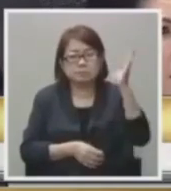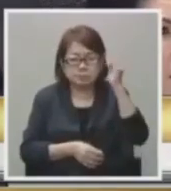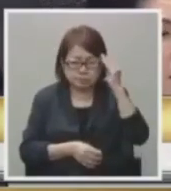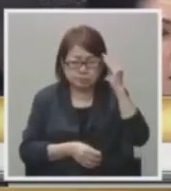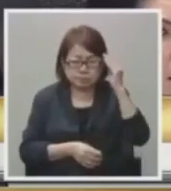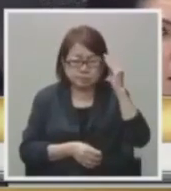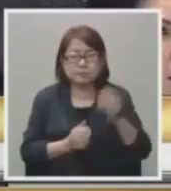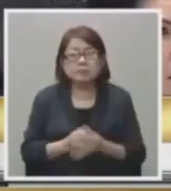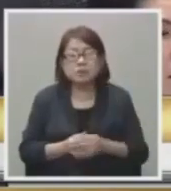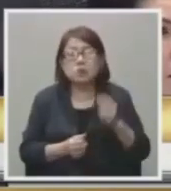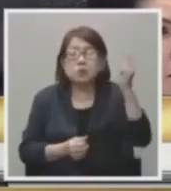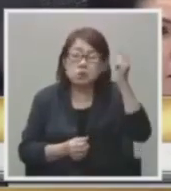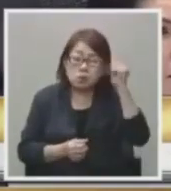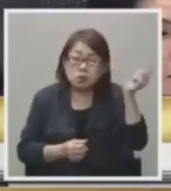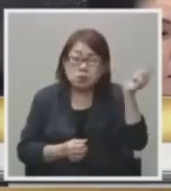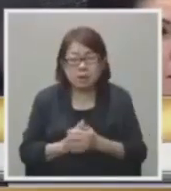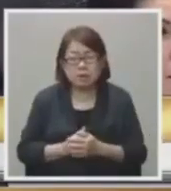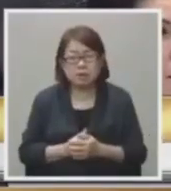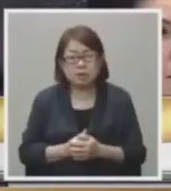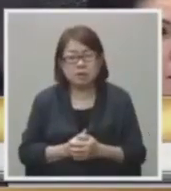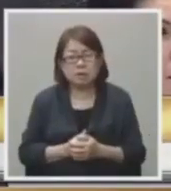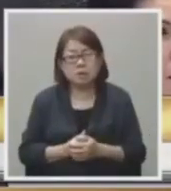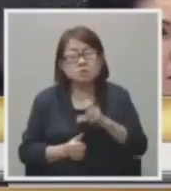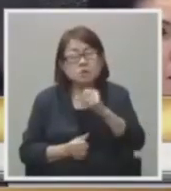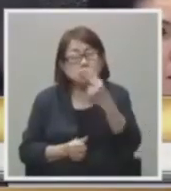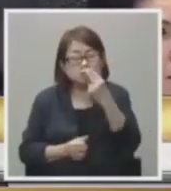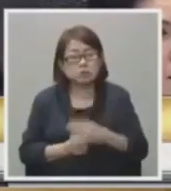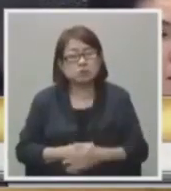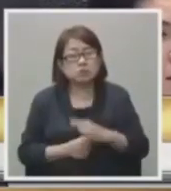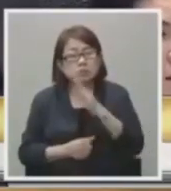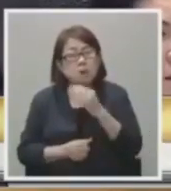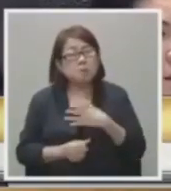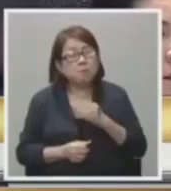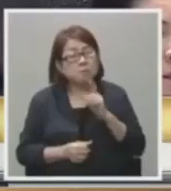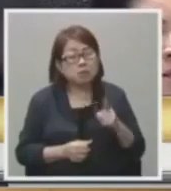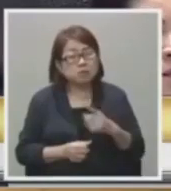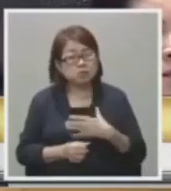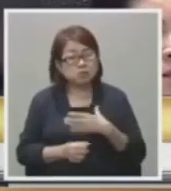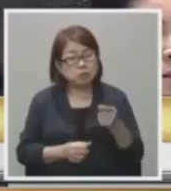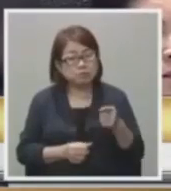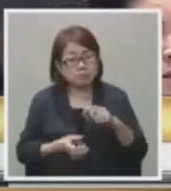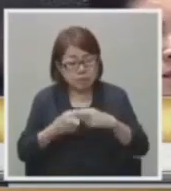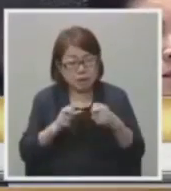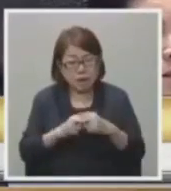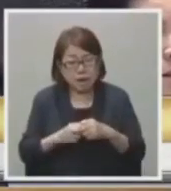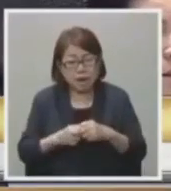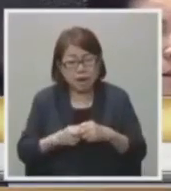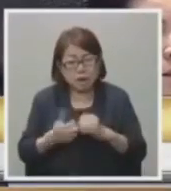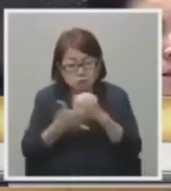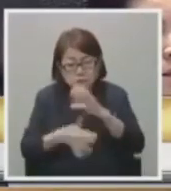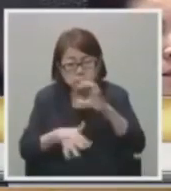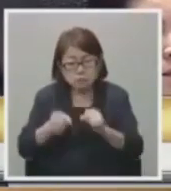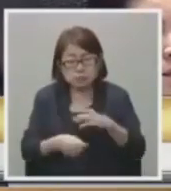ว่าลองดูดิครับว่าถ้าผมบอกว่าท่านชอบใจไหมที่นโยบายการปราบปรามยาเสพติดอย่างเงี้ยผมเชื่อว่าท่านที่นั่งอยู่เนี้ยโอเ